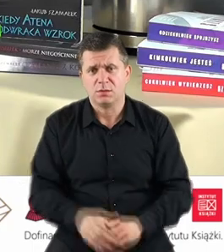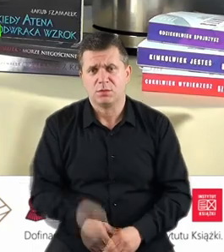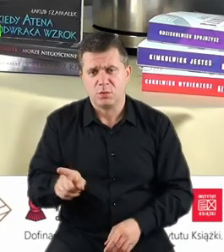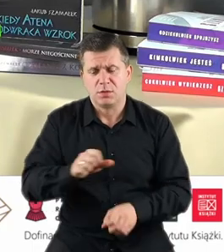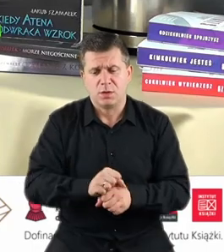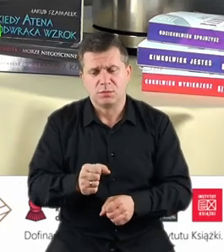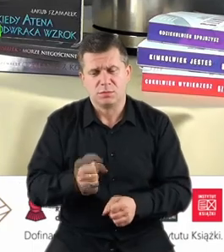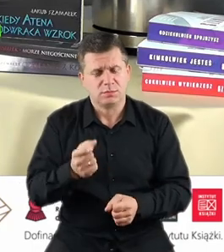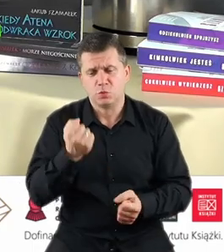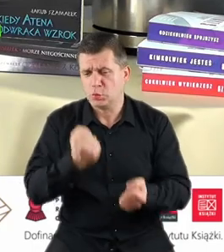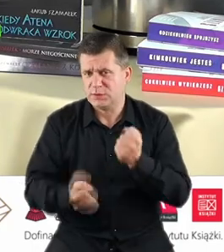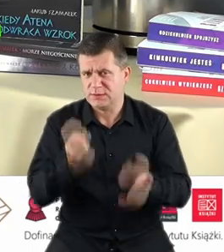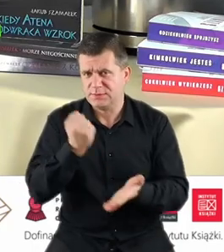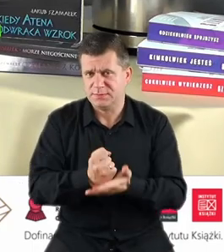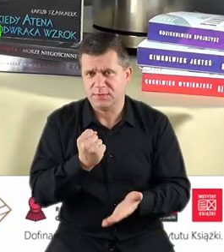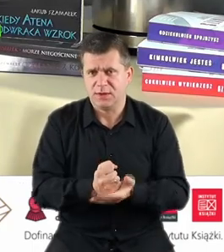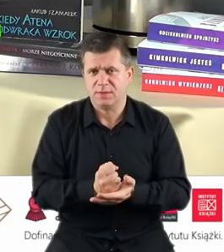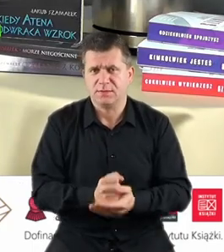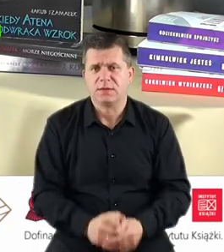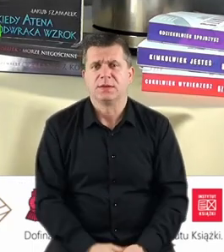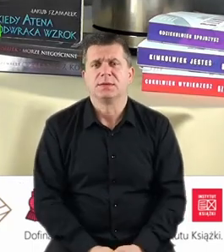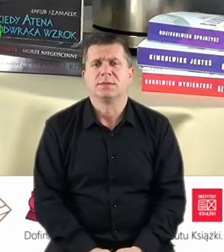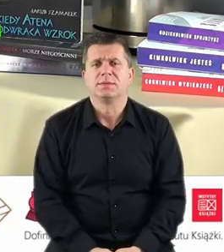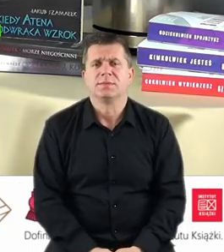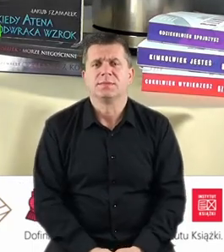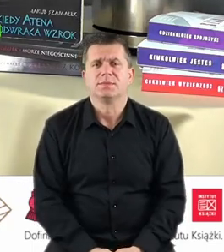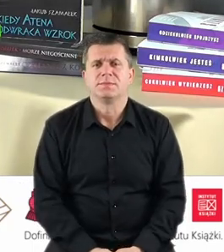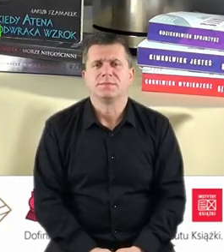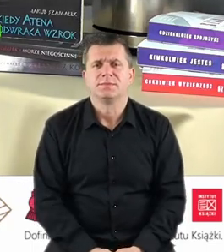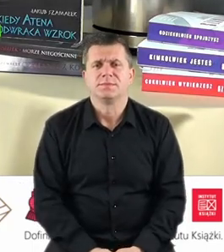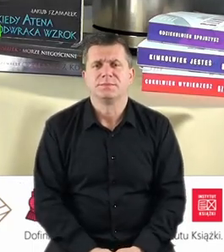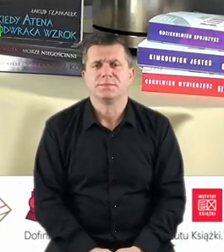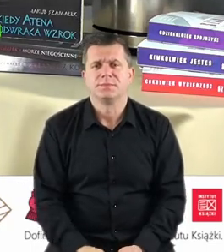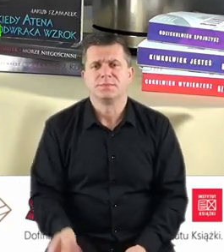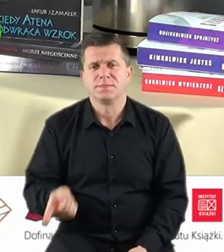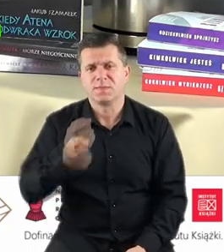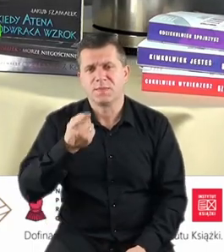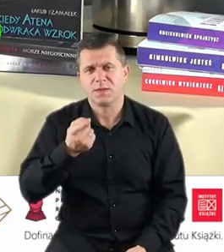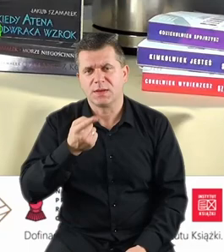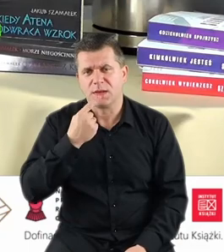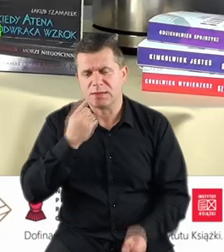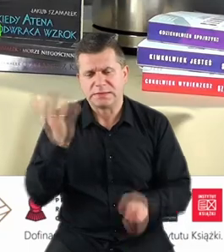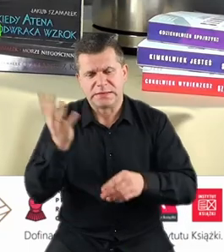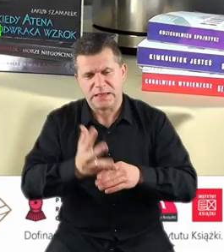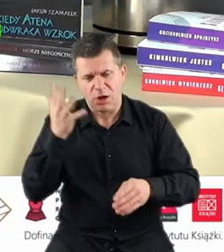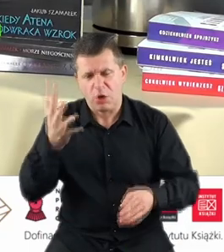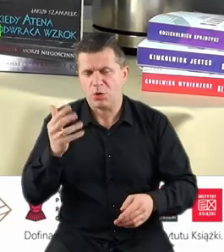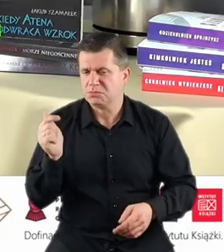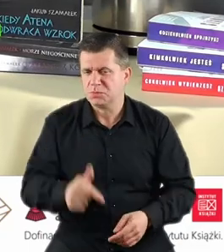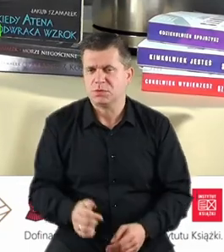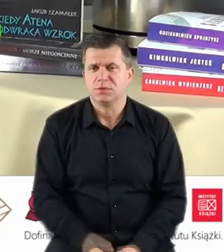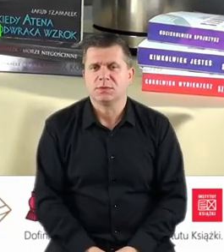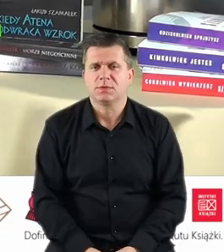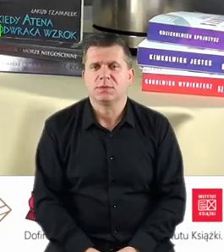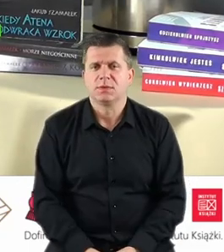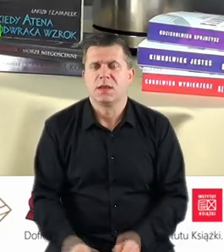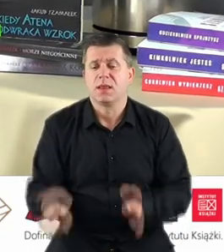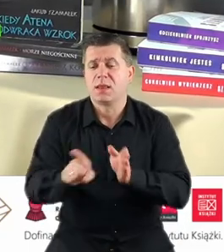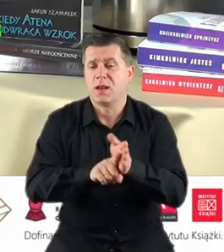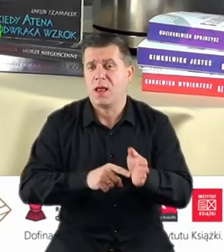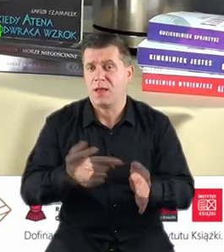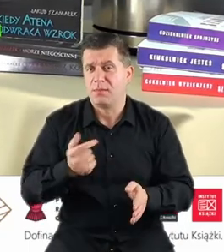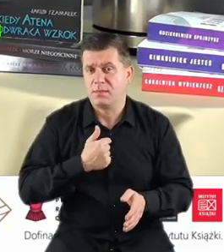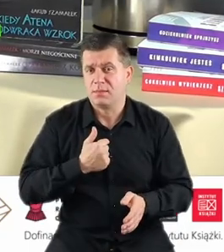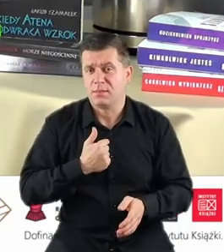jest to śliska sprawa, gdzie trzeba bardzo być właśnie takim precyzyjnym w języku i rygorystycznym. Natomiast na pewno dla mnie to